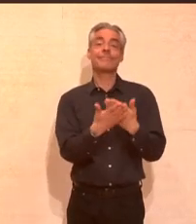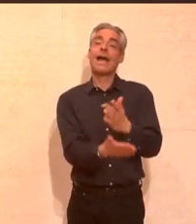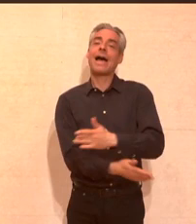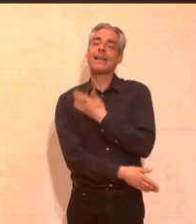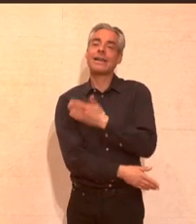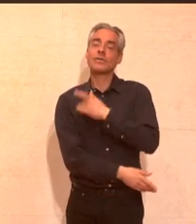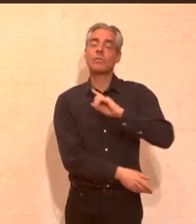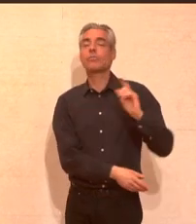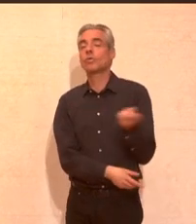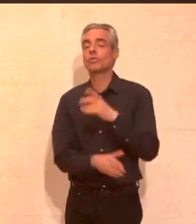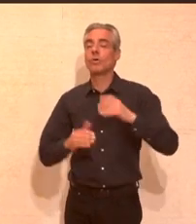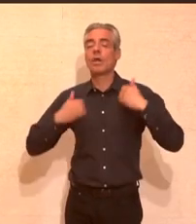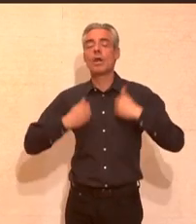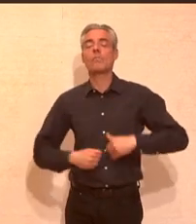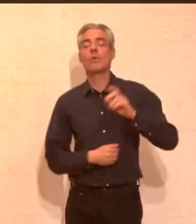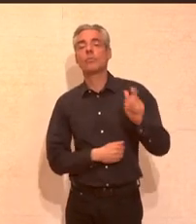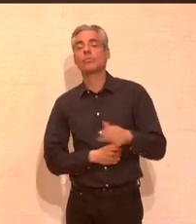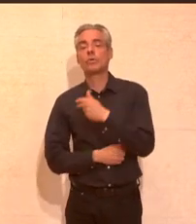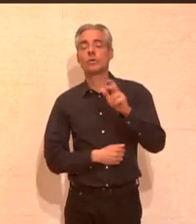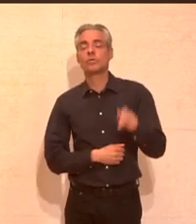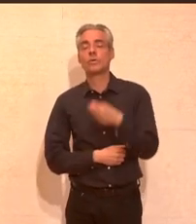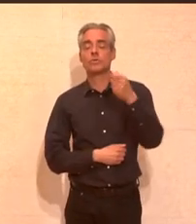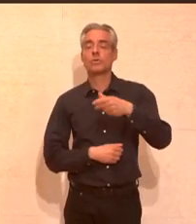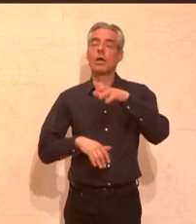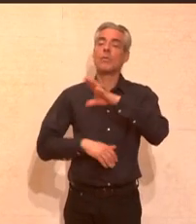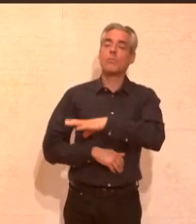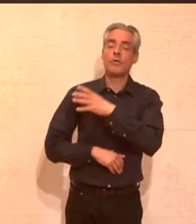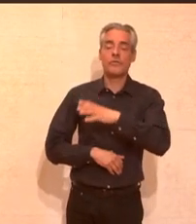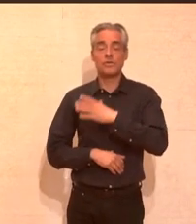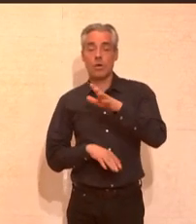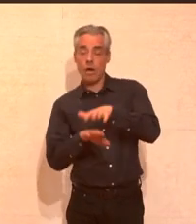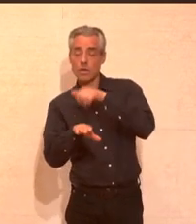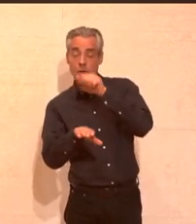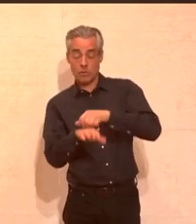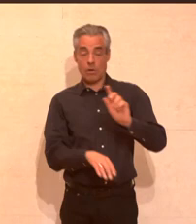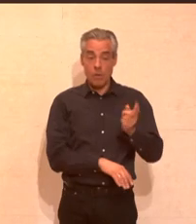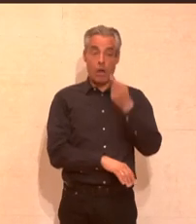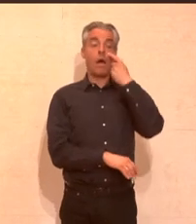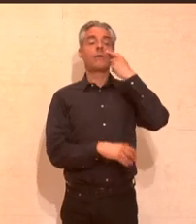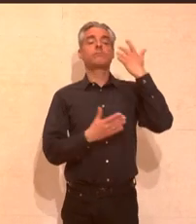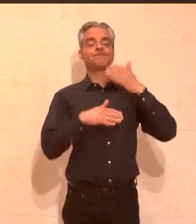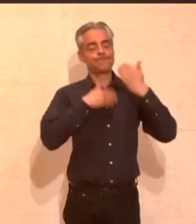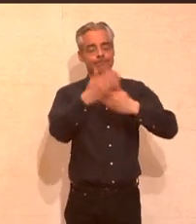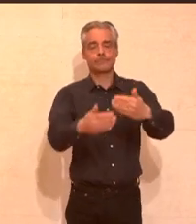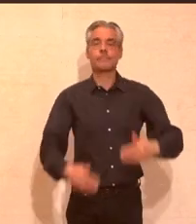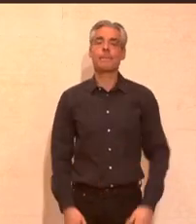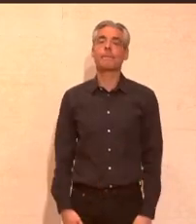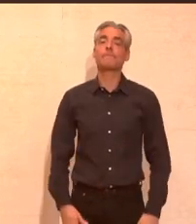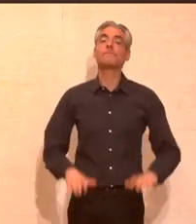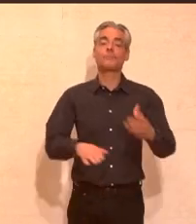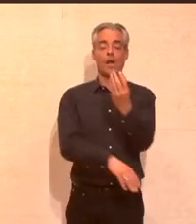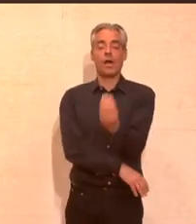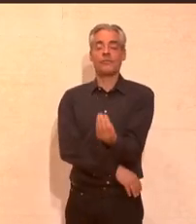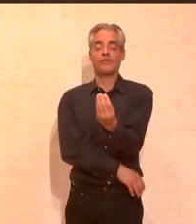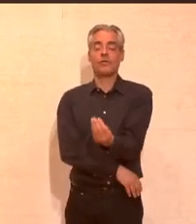l'ensemble des acteurs de l'éducation nationale, les professeurs, les inspecteurs, de s'en rendre compte et de s'y plonger. Un enfant